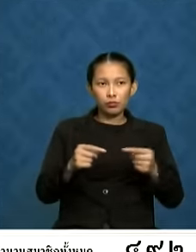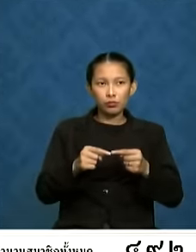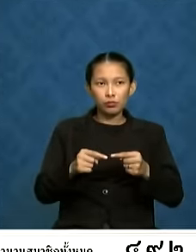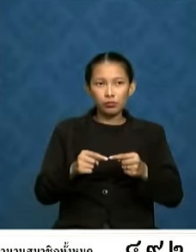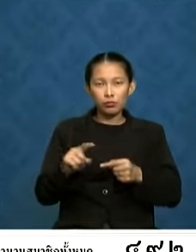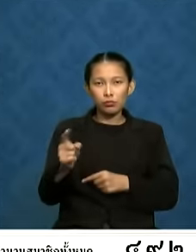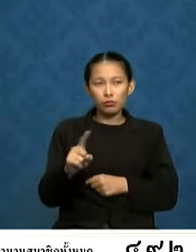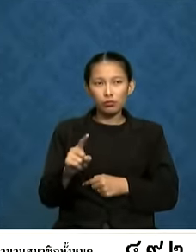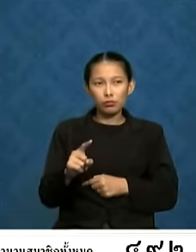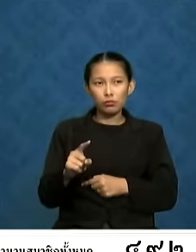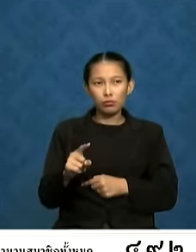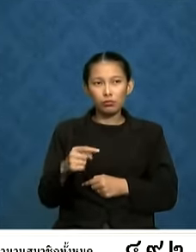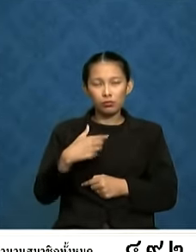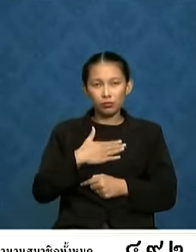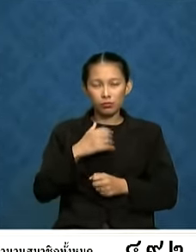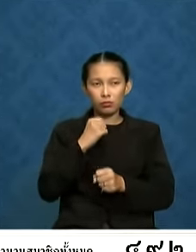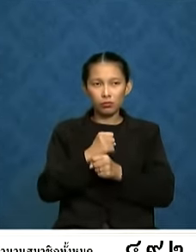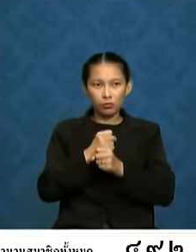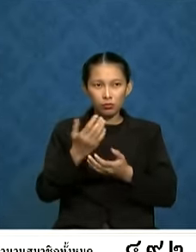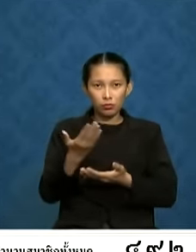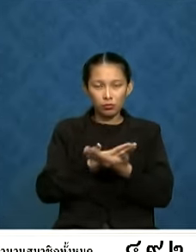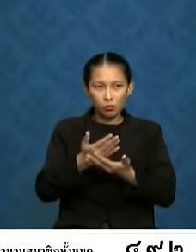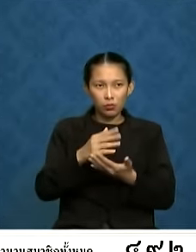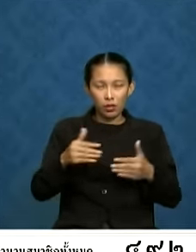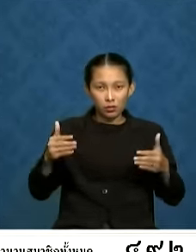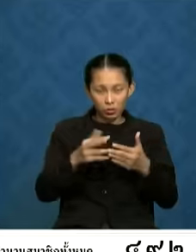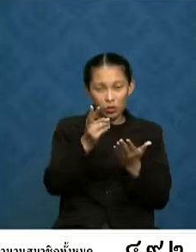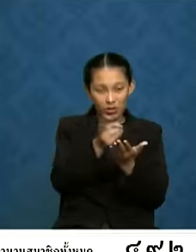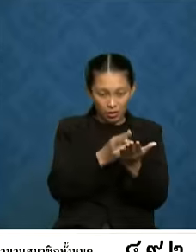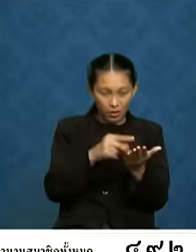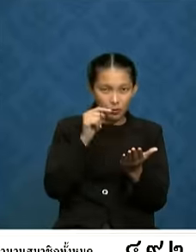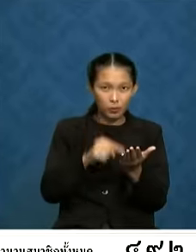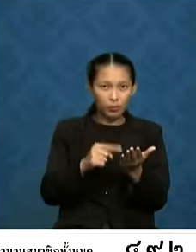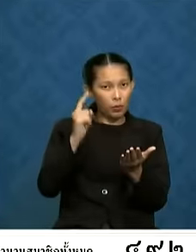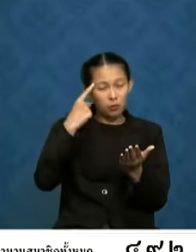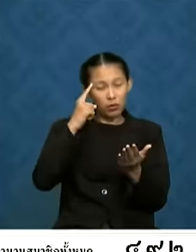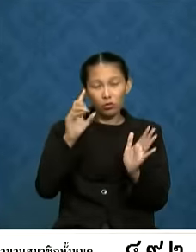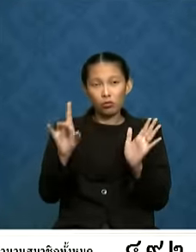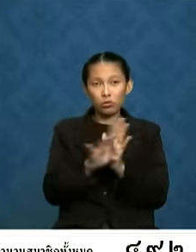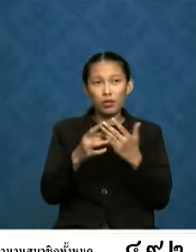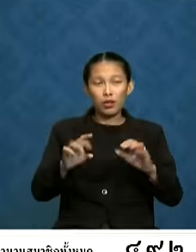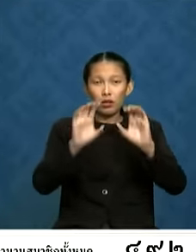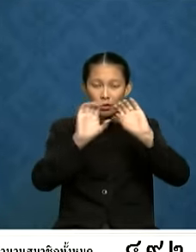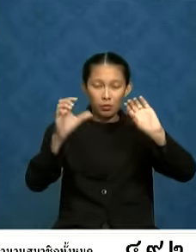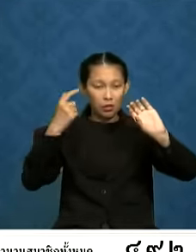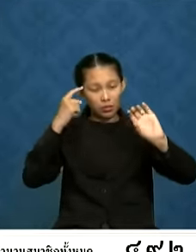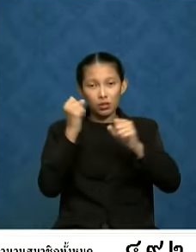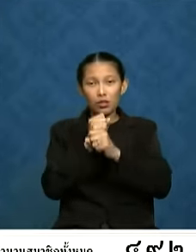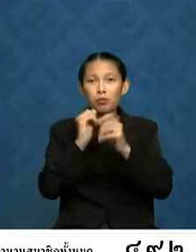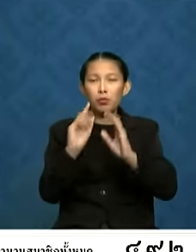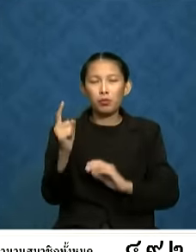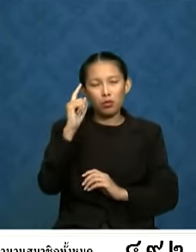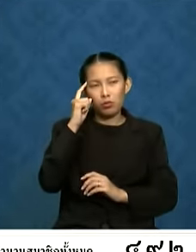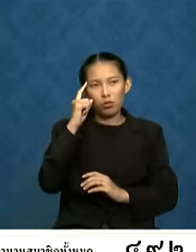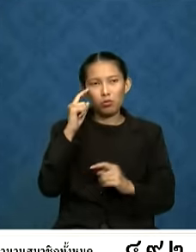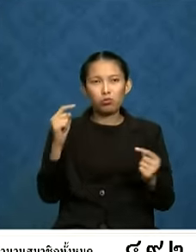กรณีของที่เรากำลังทำศึกษากันอยู่เนี่ยซึ่งเป็นแค่เฉพาะรายงานเนี่ยนะครับแล้วไม่รู้ว่าสุดท้ายรัฐบาลเนี่ยจะเอาอย่างไรเนี่ยผม